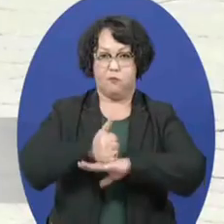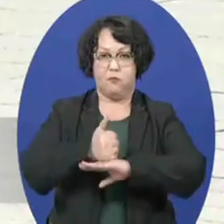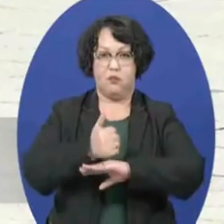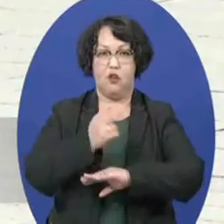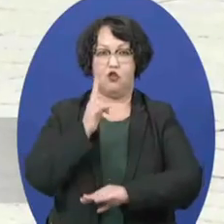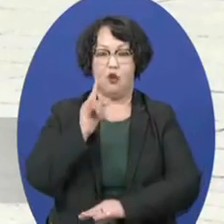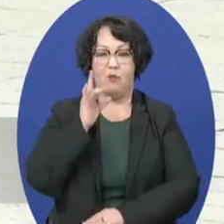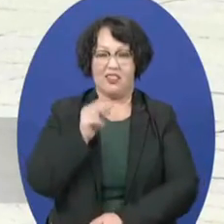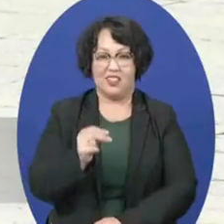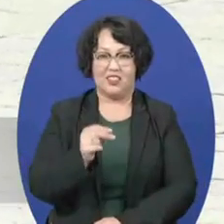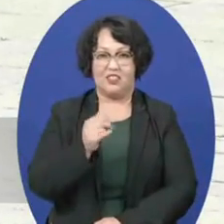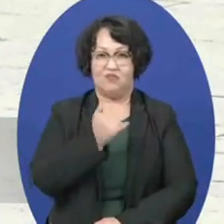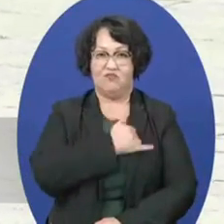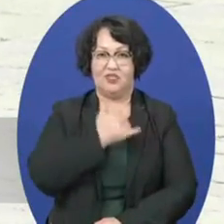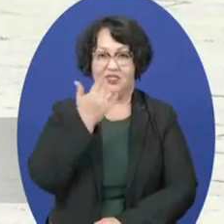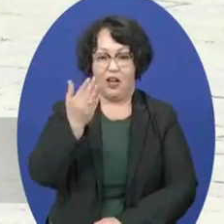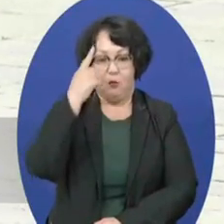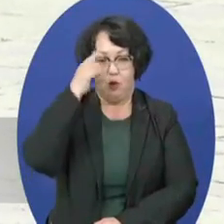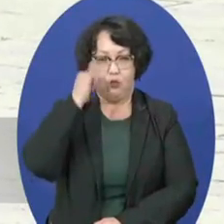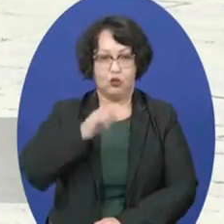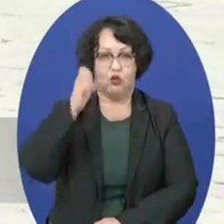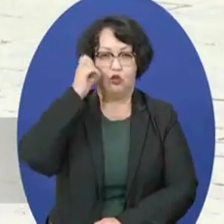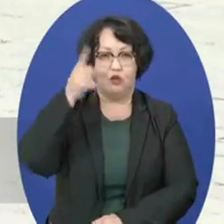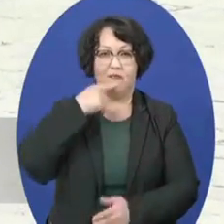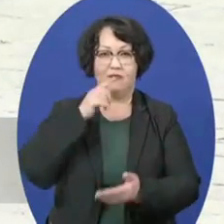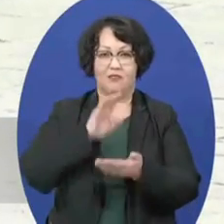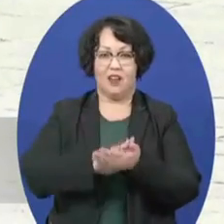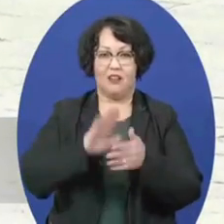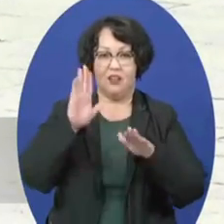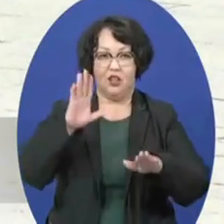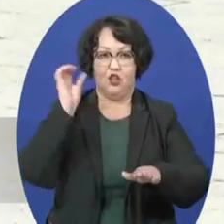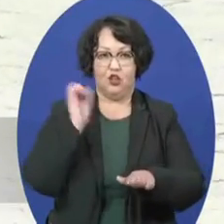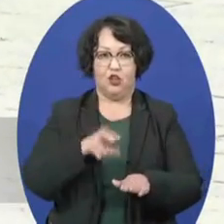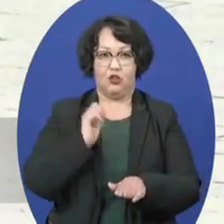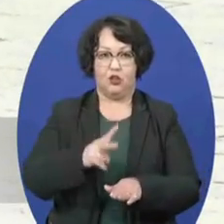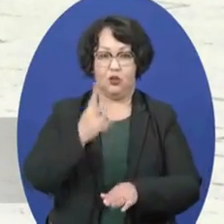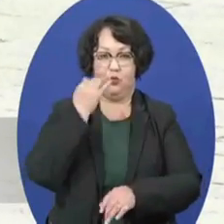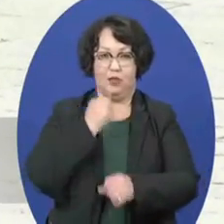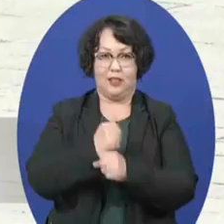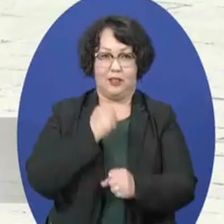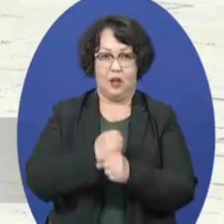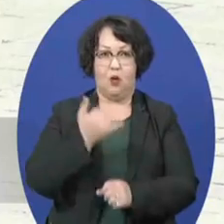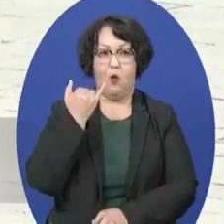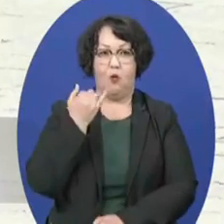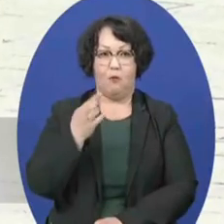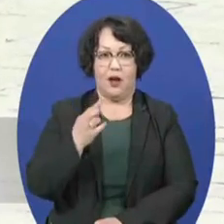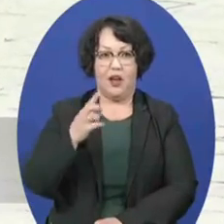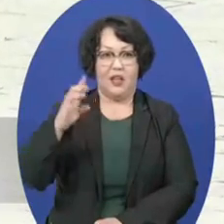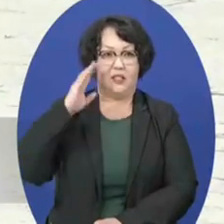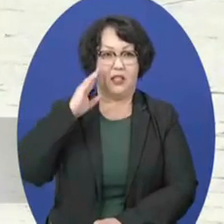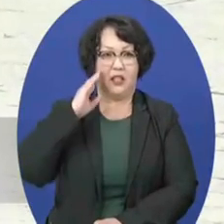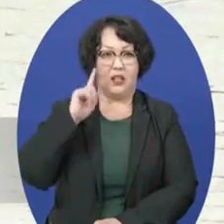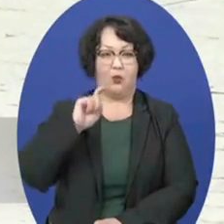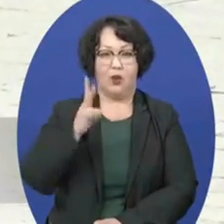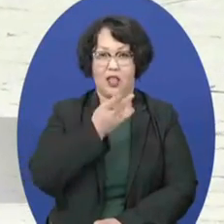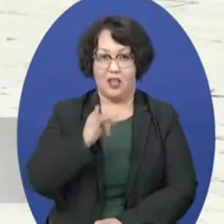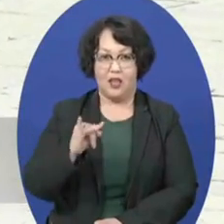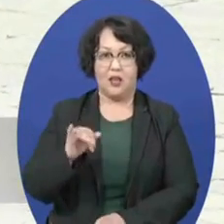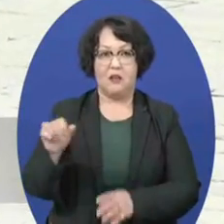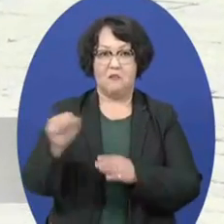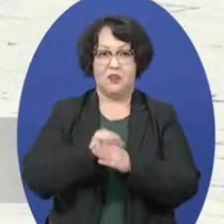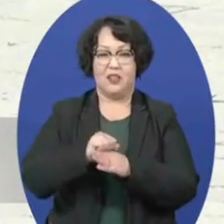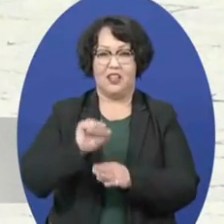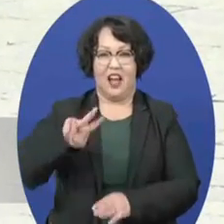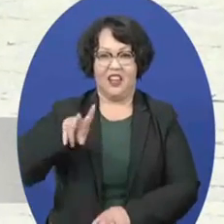санаа Монгол улсын ерөнхийлөгчийн тангараг өргөх ёслолын ажиллагаанд Улаанбаатар цэргийн үрээний